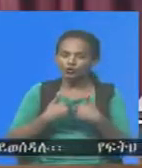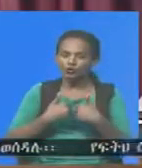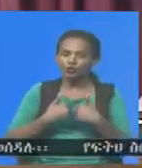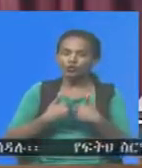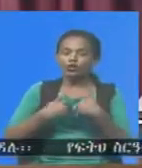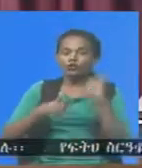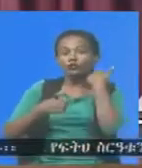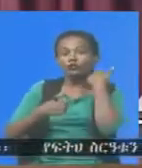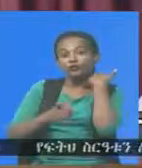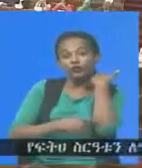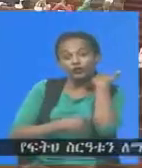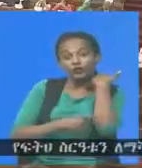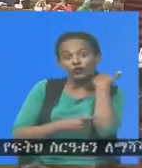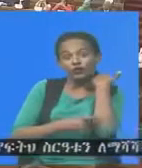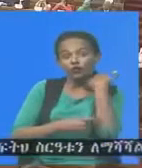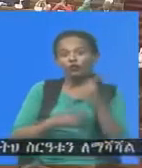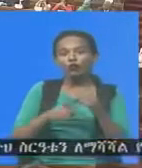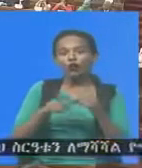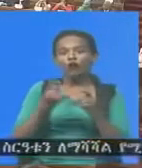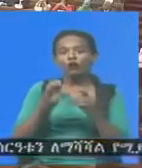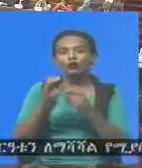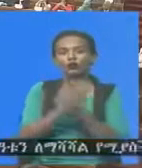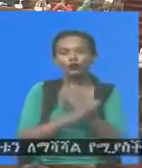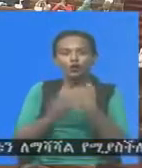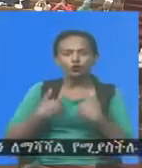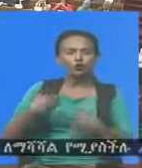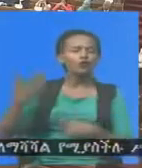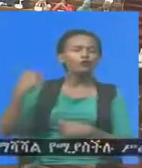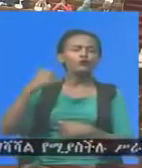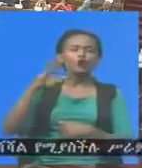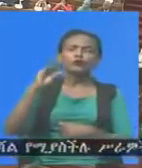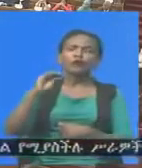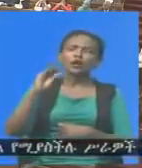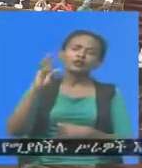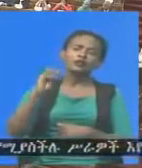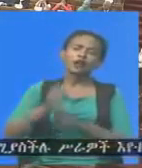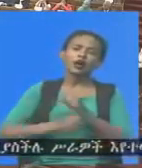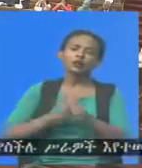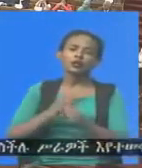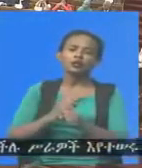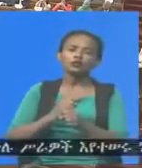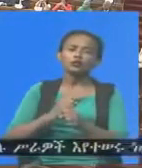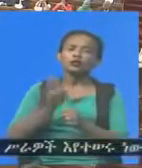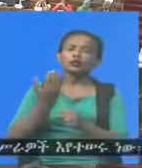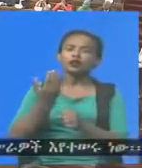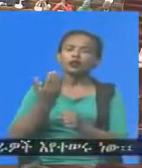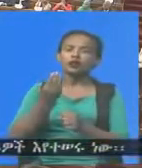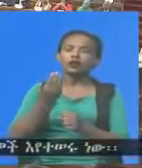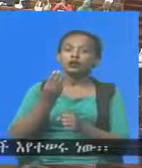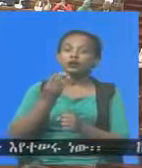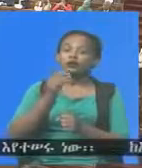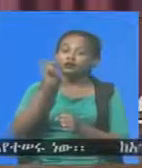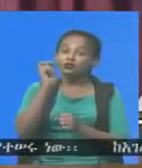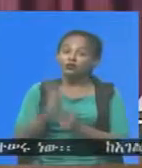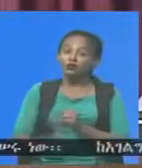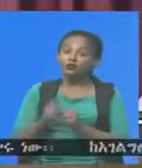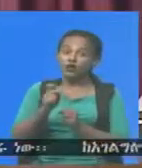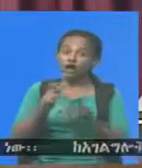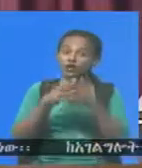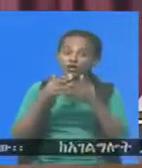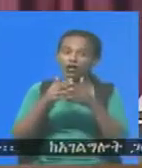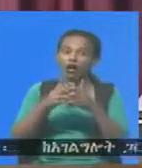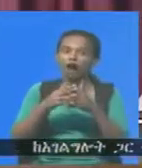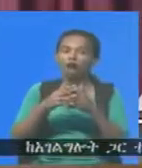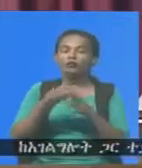የተፈተኑም ሀገራት አሉ። ይህ አስተሳሰብ ባለፉት 50-60 ዓመታት ከሳውዝ አሜሪካ፣ በአፍሪካ፣ በዩሮፕ፣